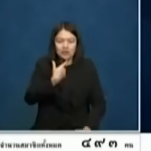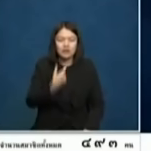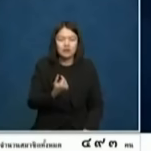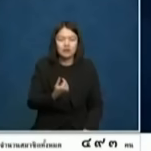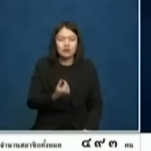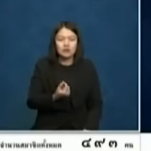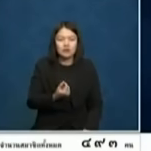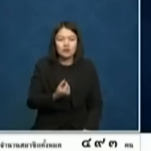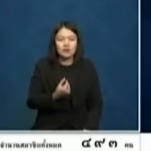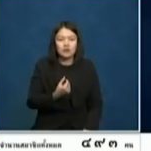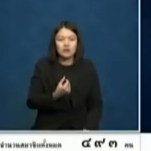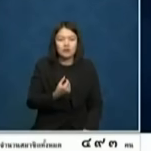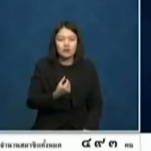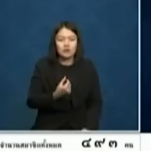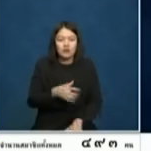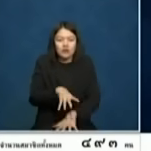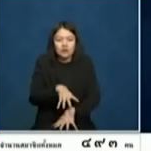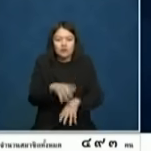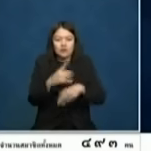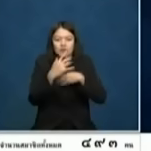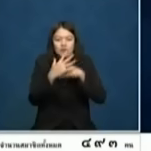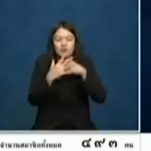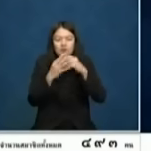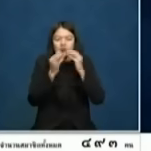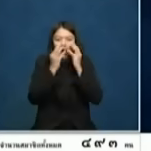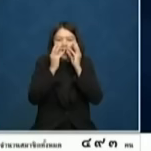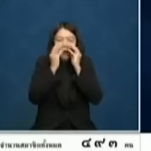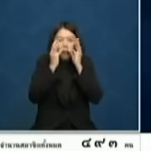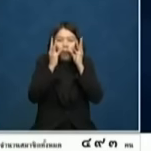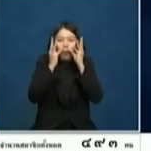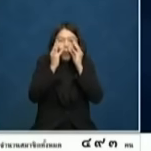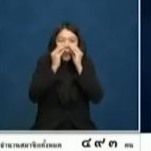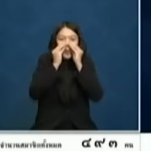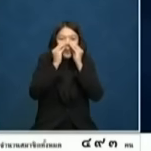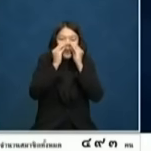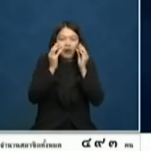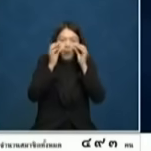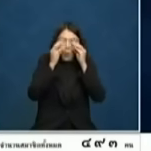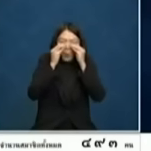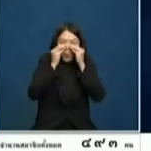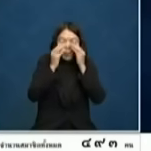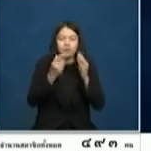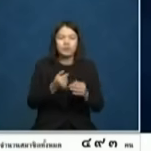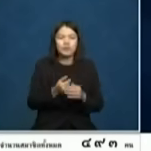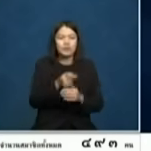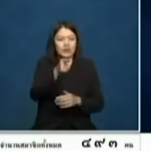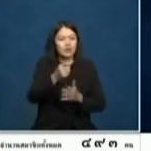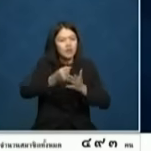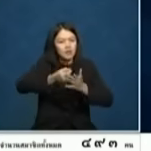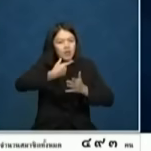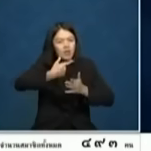การรักษาแล้วมีประสิทธิภาพแต่ต้องใช้อย่างจำกัดแล้วก็มีแพทย์ควบคุมดูแลนะแล้